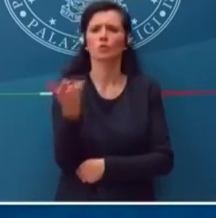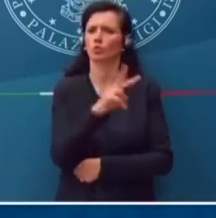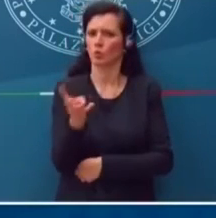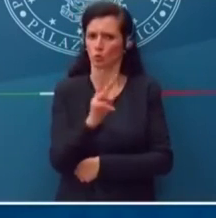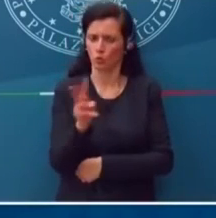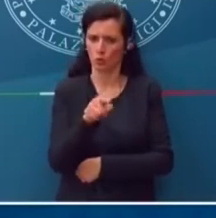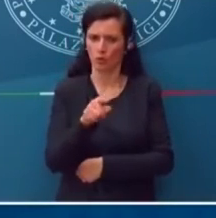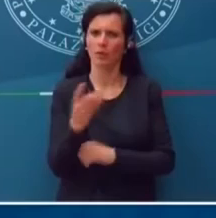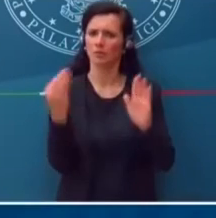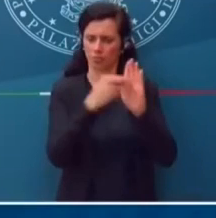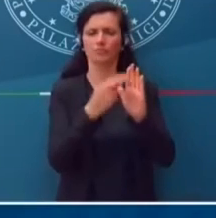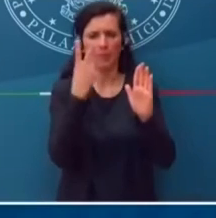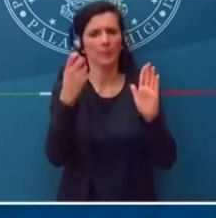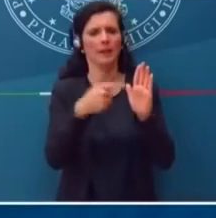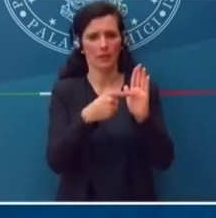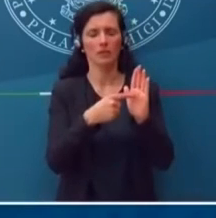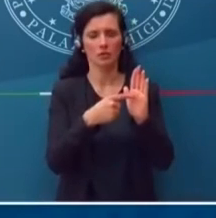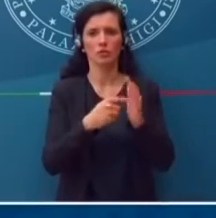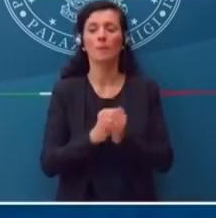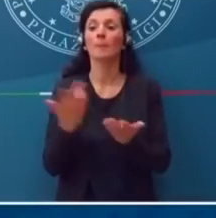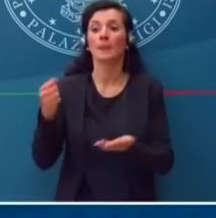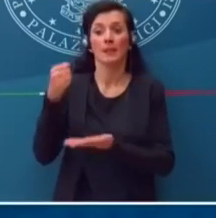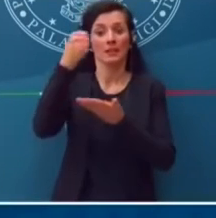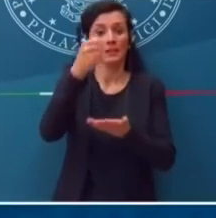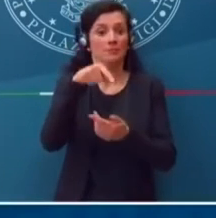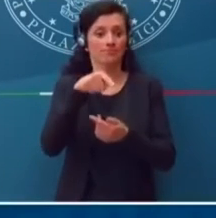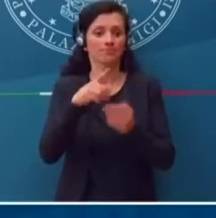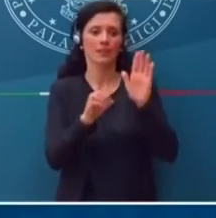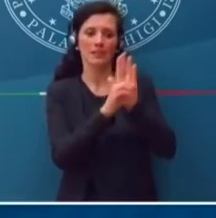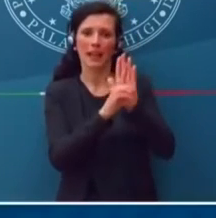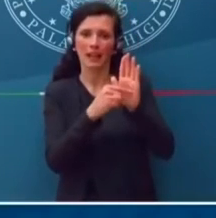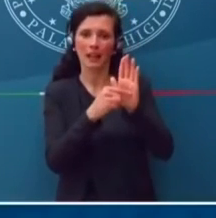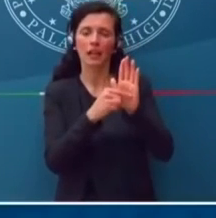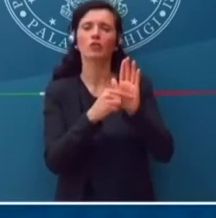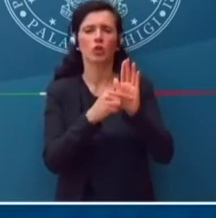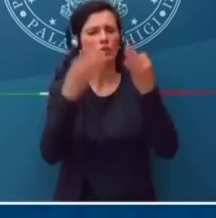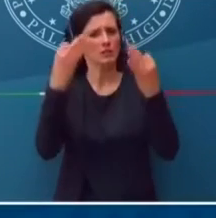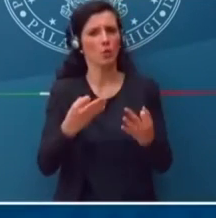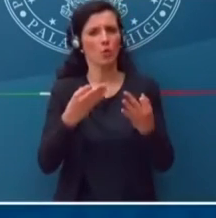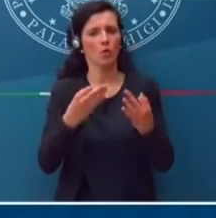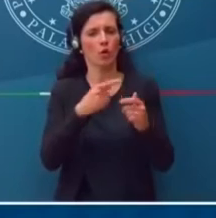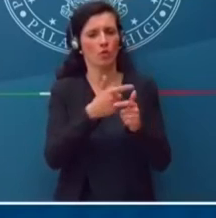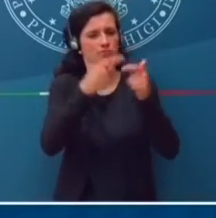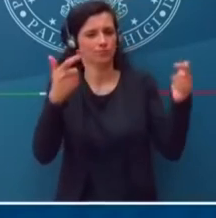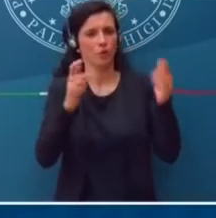Conterrà entrambi. Questo. La dimensione del decreto sarà probabilmente più grande di quella passata.